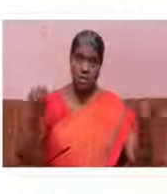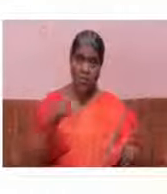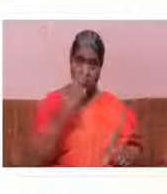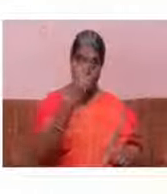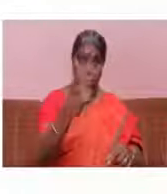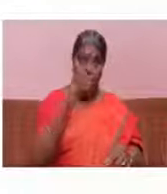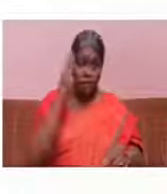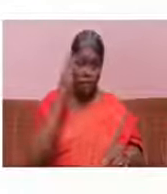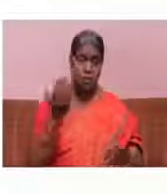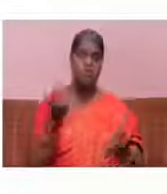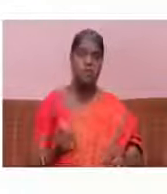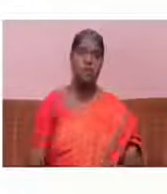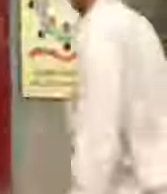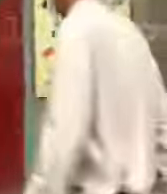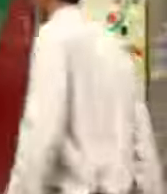பார்த்து தெரிந்து கொள்ளுங்கள்.